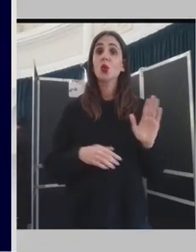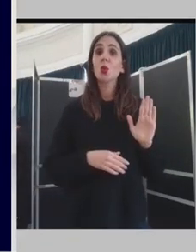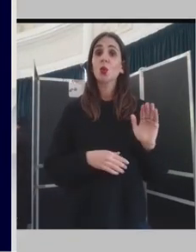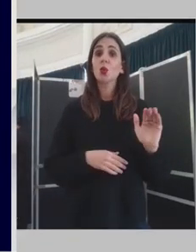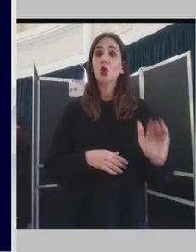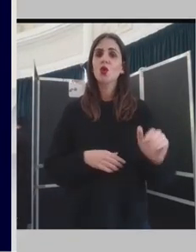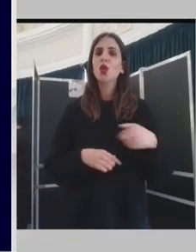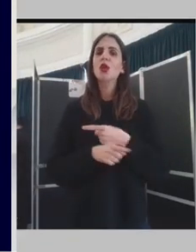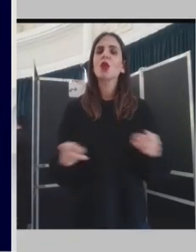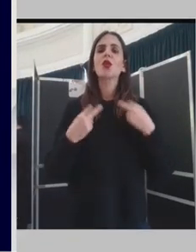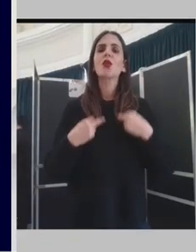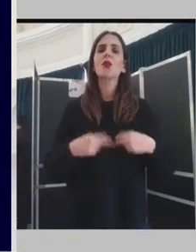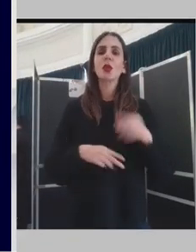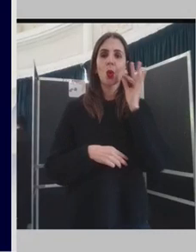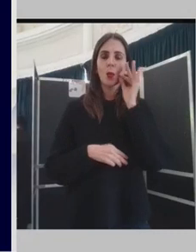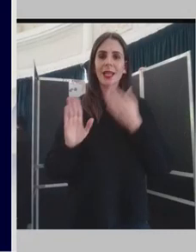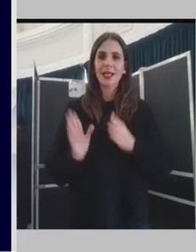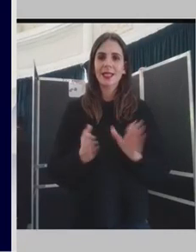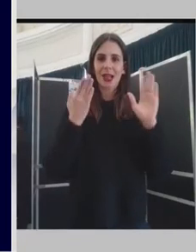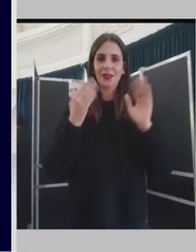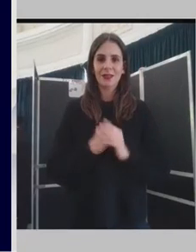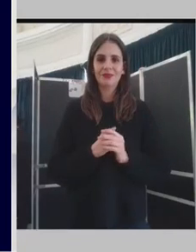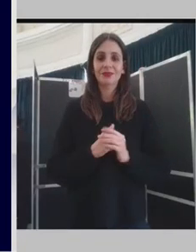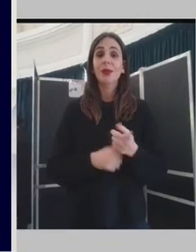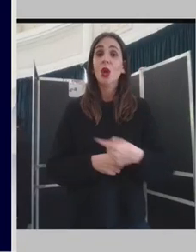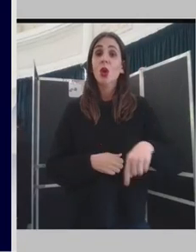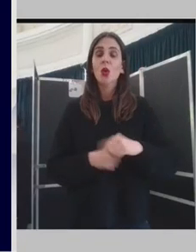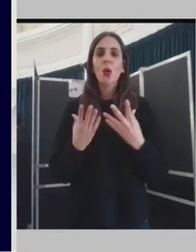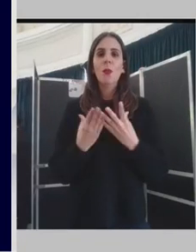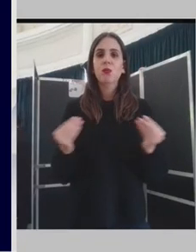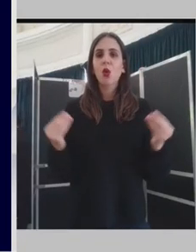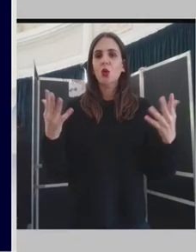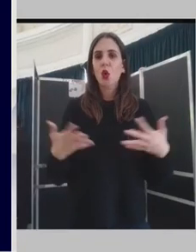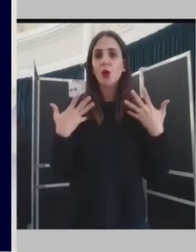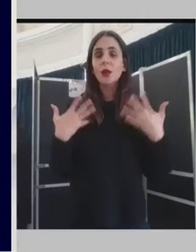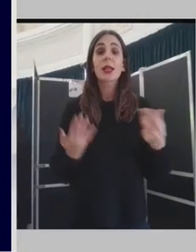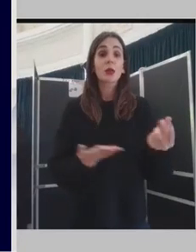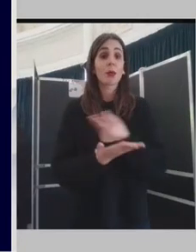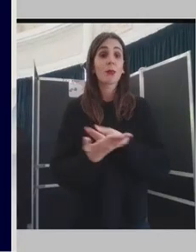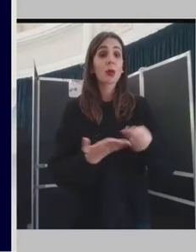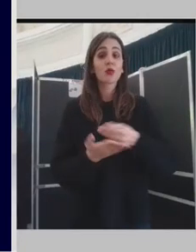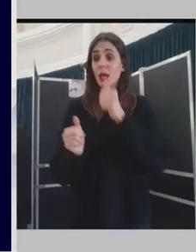a salvare vite, siamo contentissime, sosterremo i loro progetti.